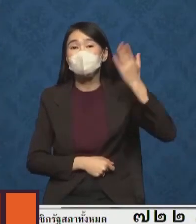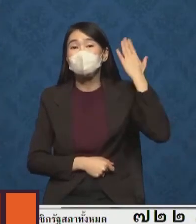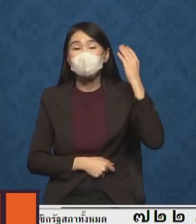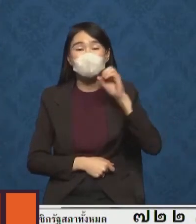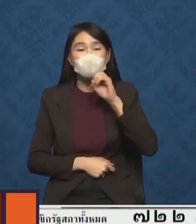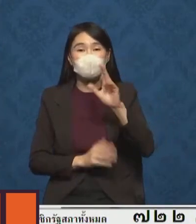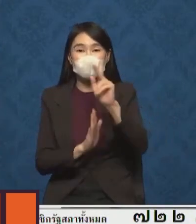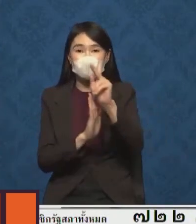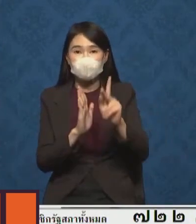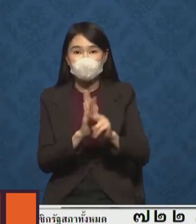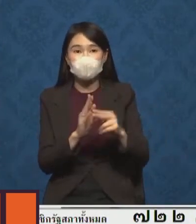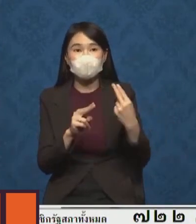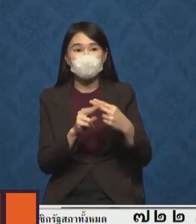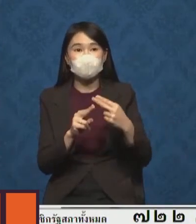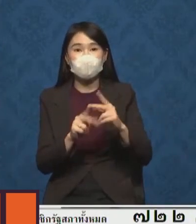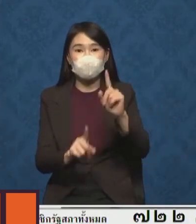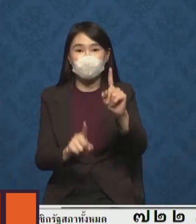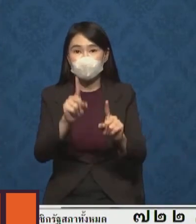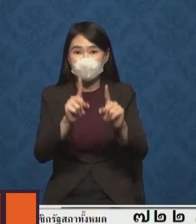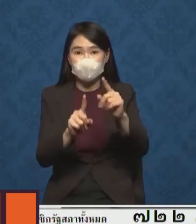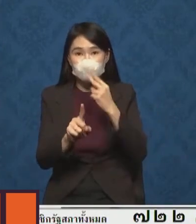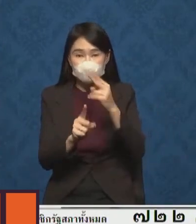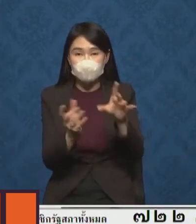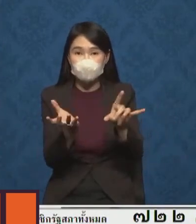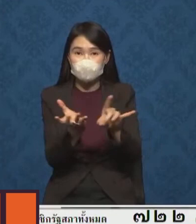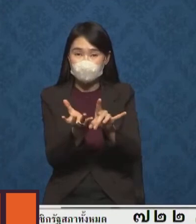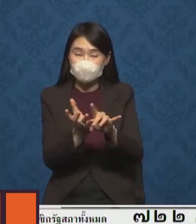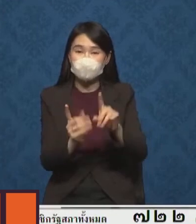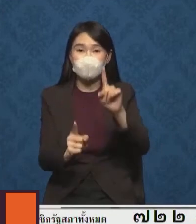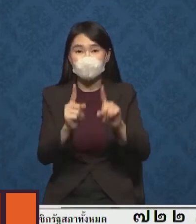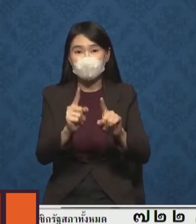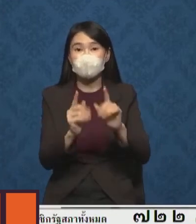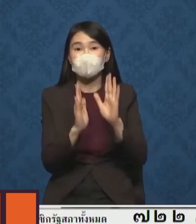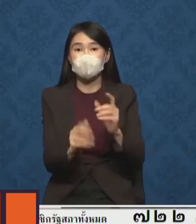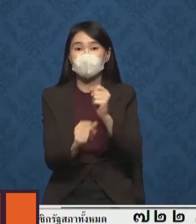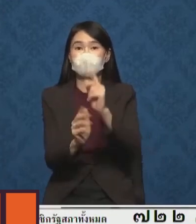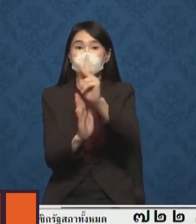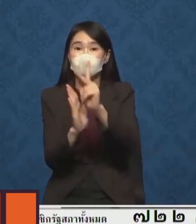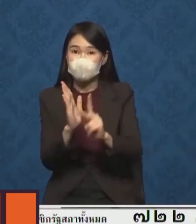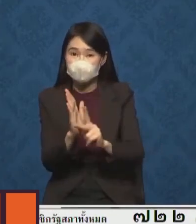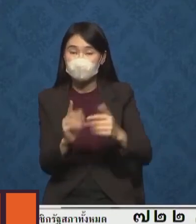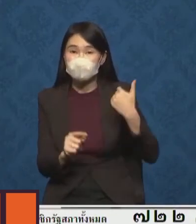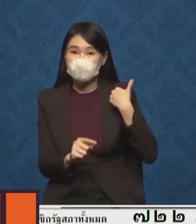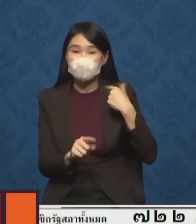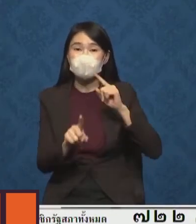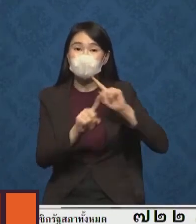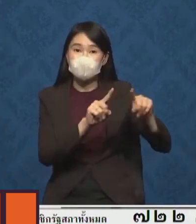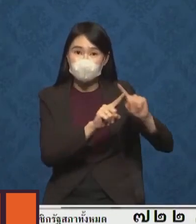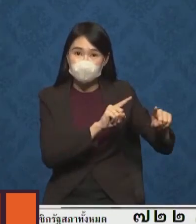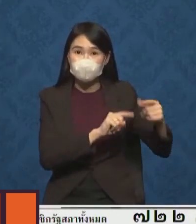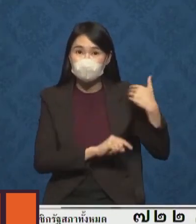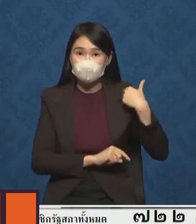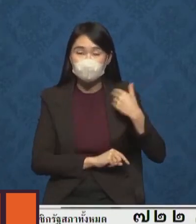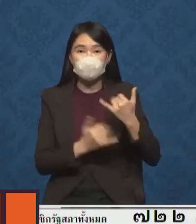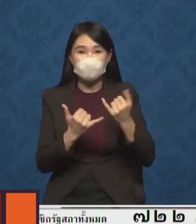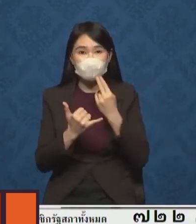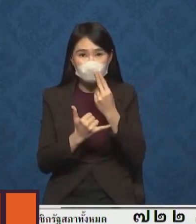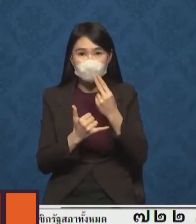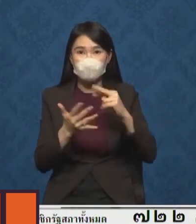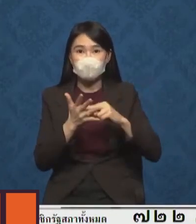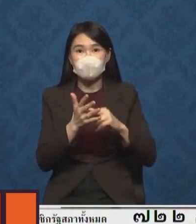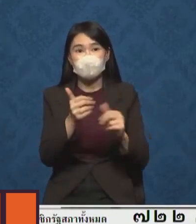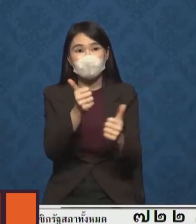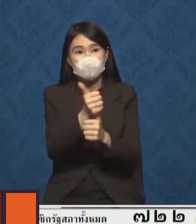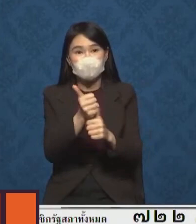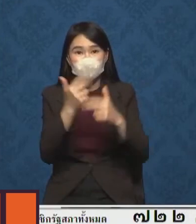ออกกฎหมายที่เรียวาการประเมินผลสำรตของนกกฎหมายการประเมิผลสำรษของร่างกะฎหมายต่างรองวิสษณ Kingstonเครươngงาม